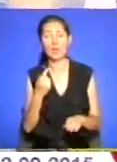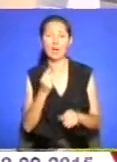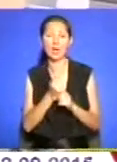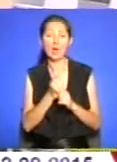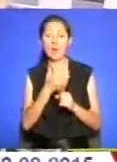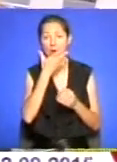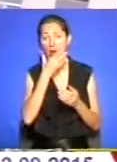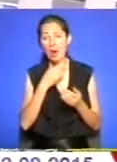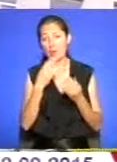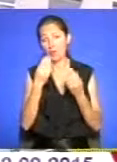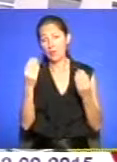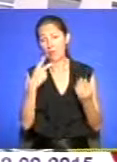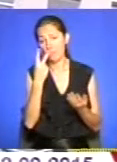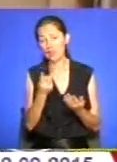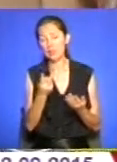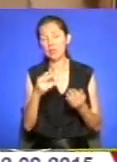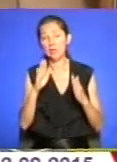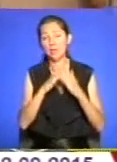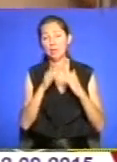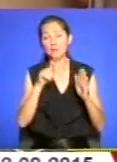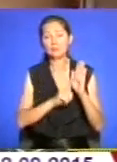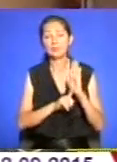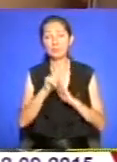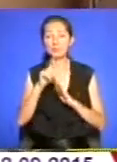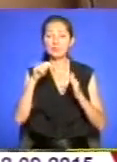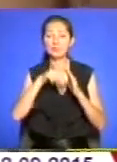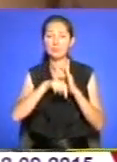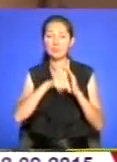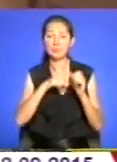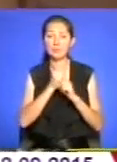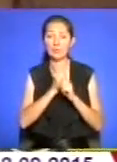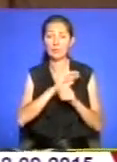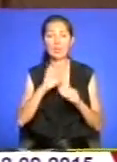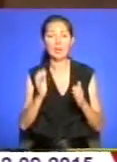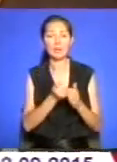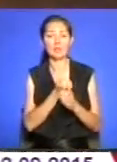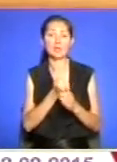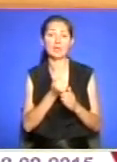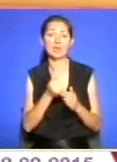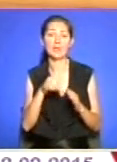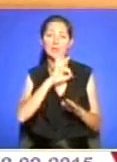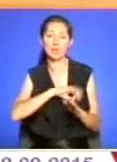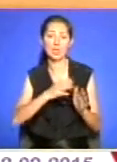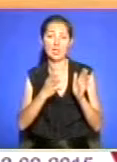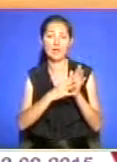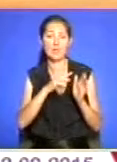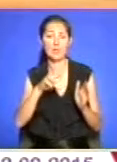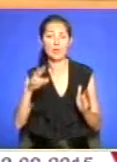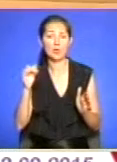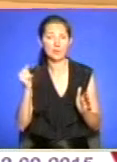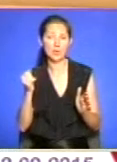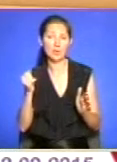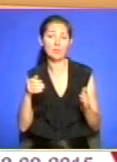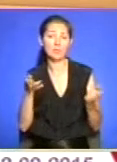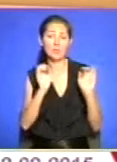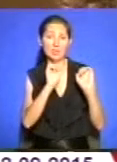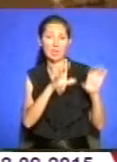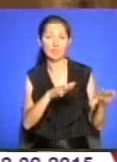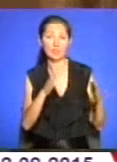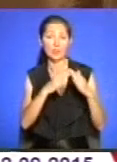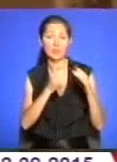вигляд споруди, почали внутрішні роботи. Однак не встигли освоїти 9 мільйонів гривень і покинули об'єкт. Це стара